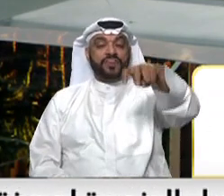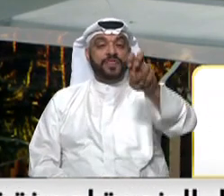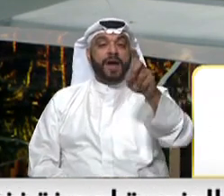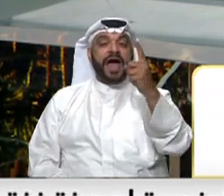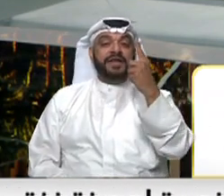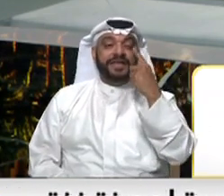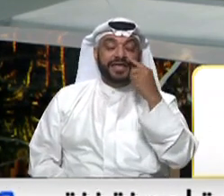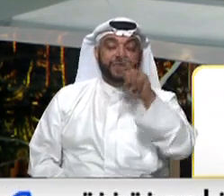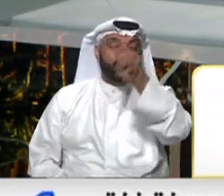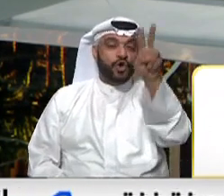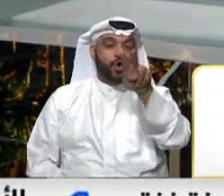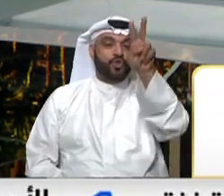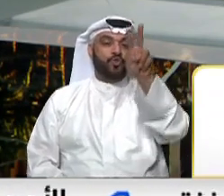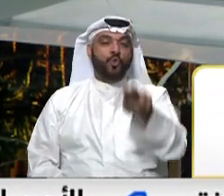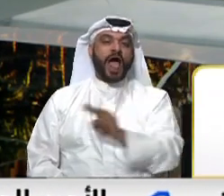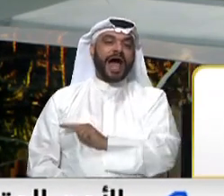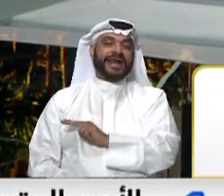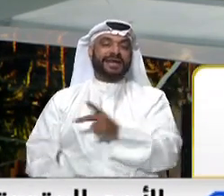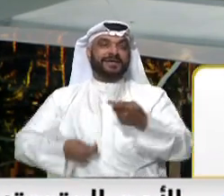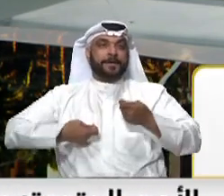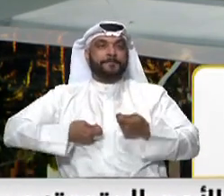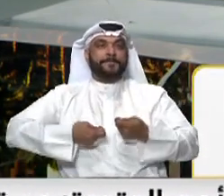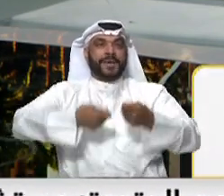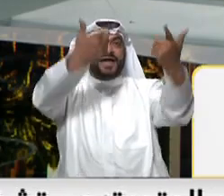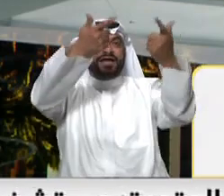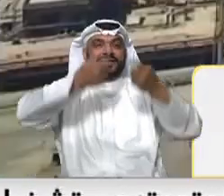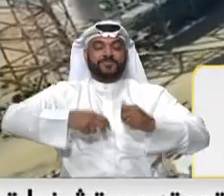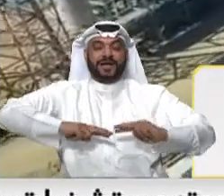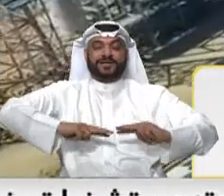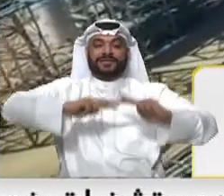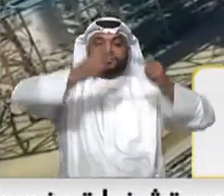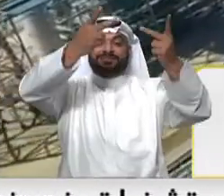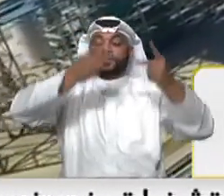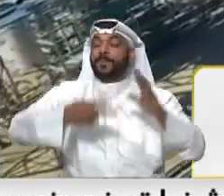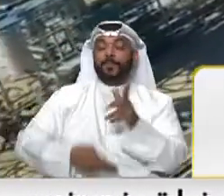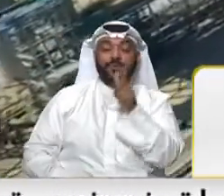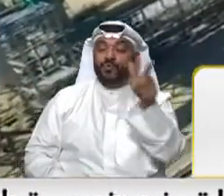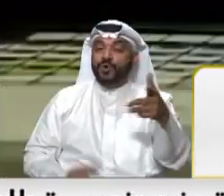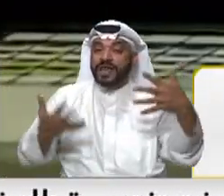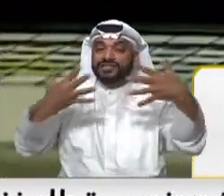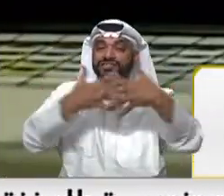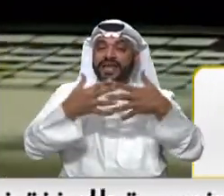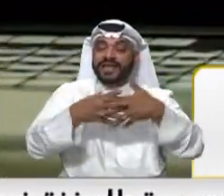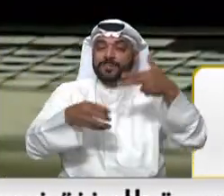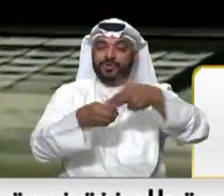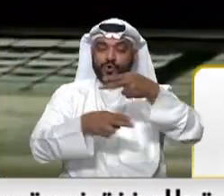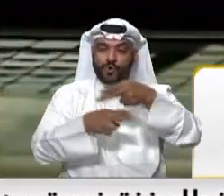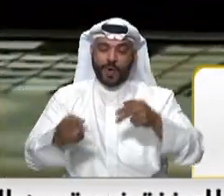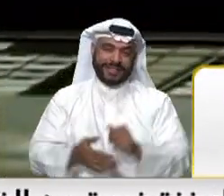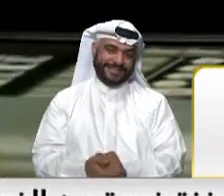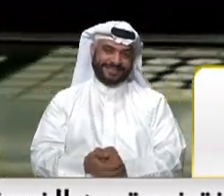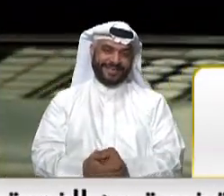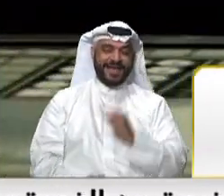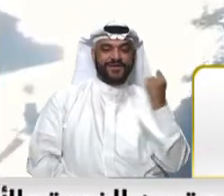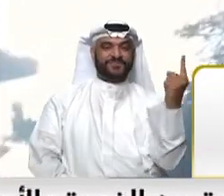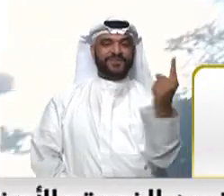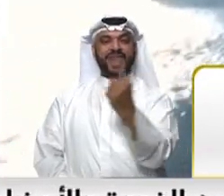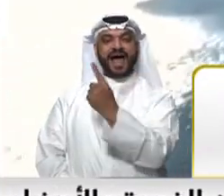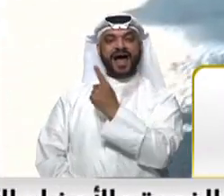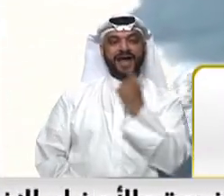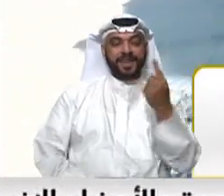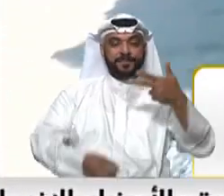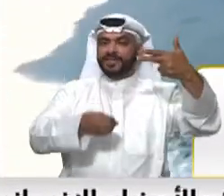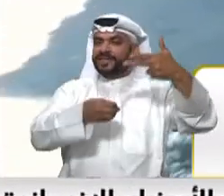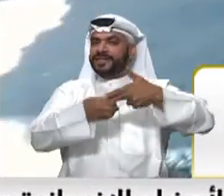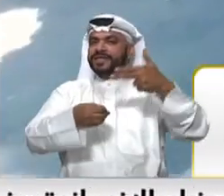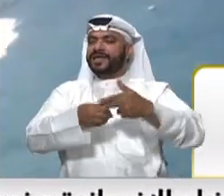سنت للبرميل وفقا للسعر المعلن من قبل مؤسسه البترول الكويتيه اما عالميا اما على الصعيد العالمي فقد